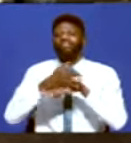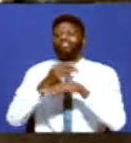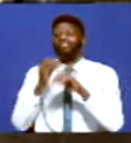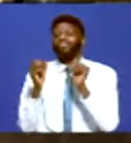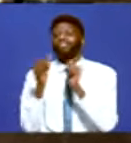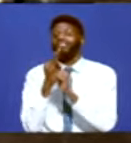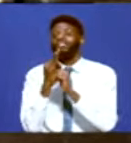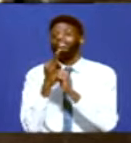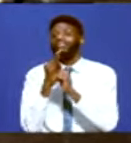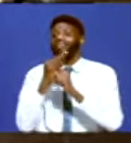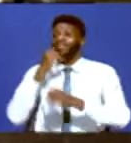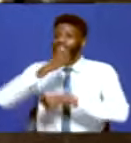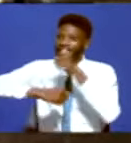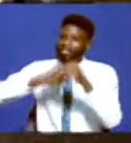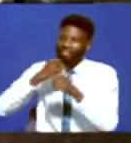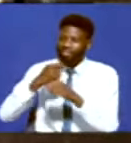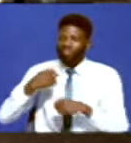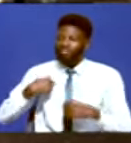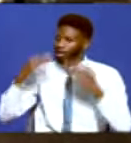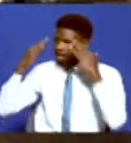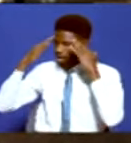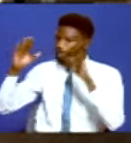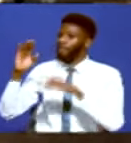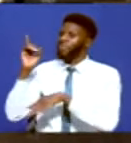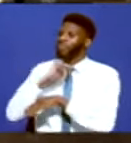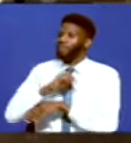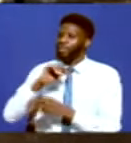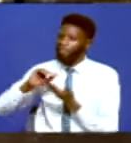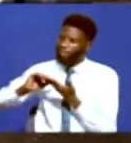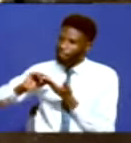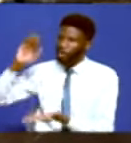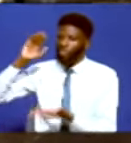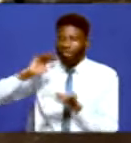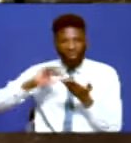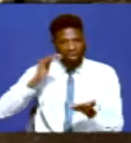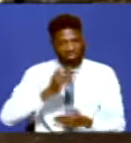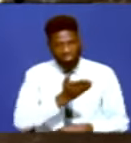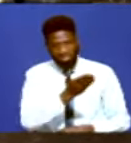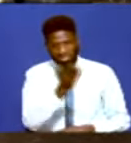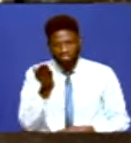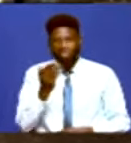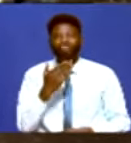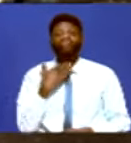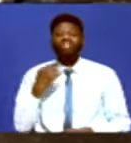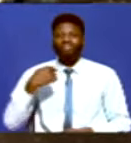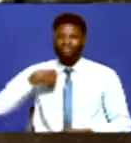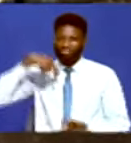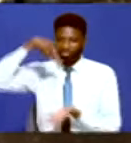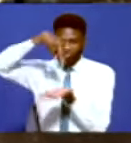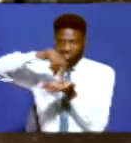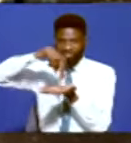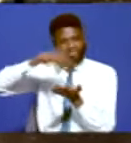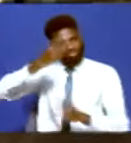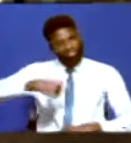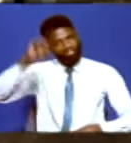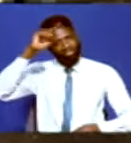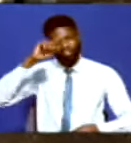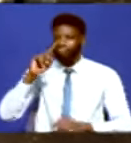ninajua wengi zaidi mlitaka nisimame, si ndio?